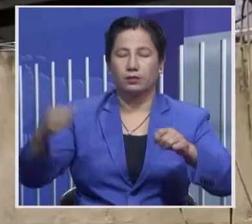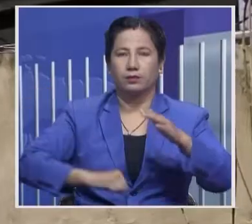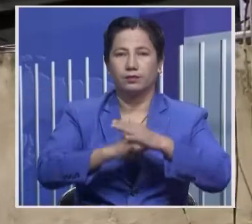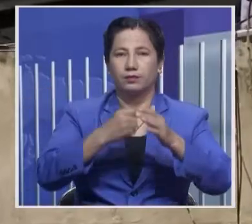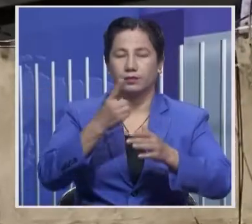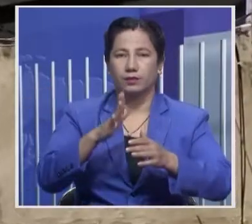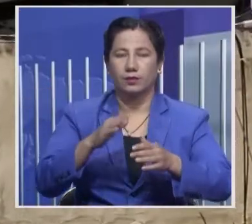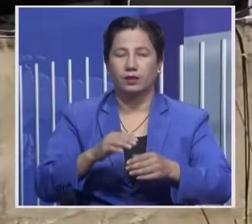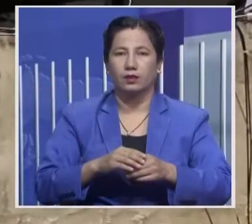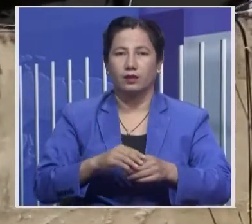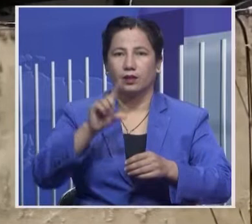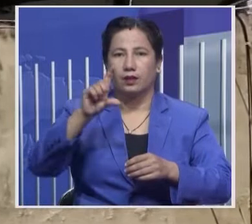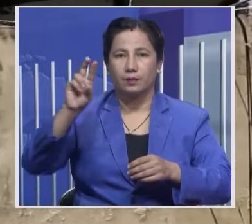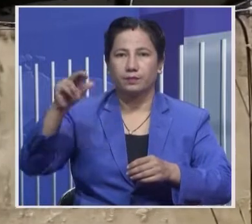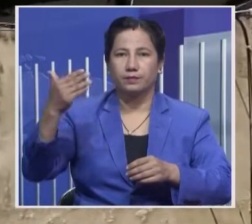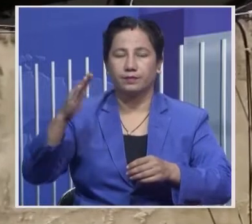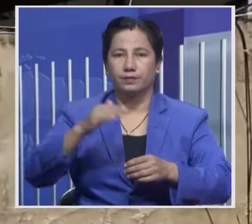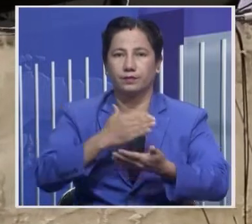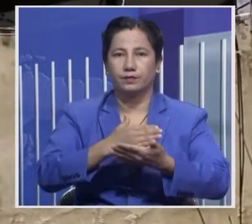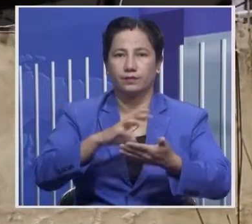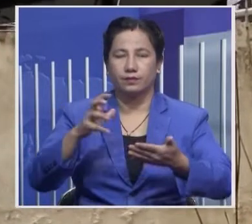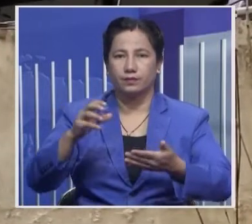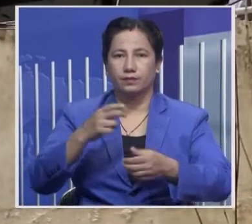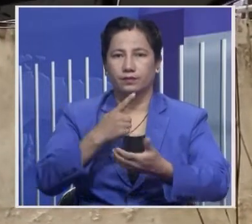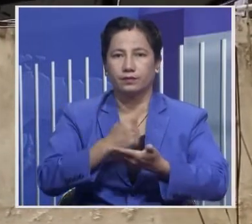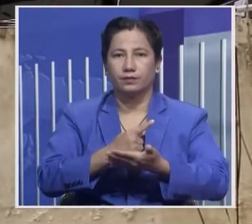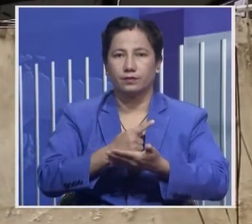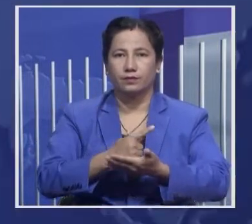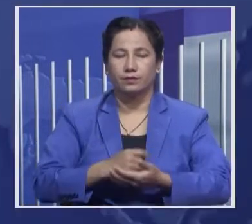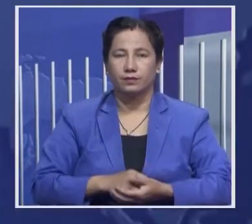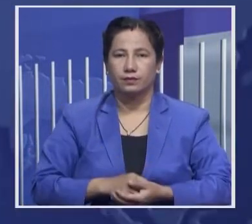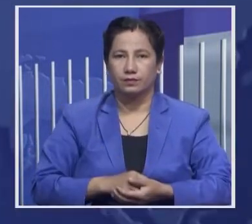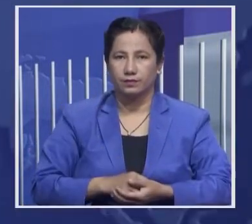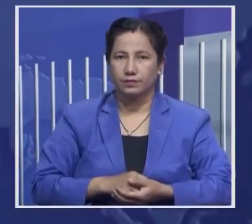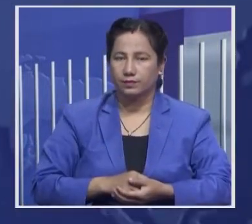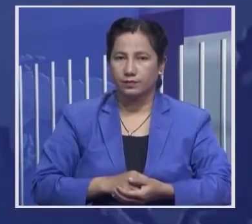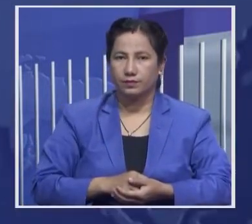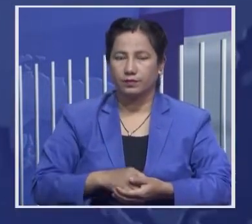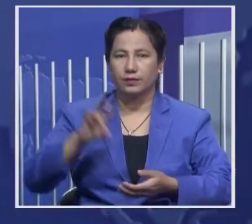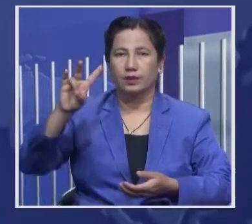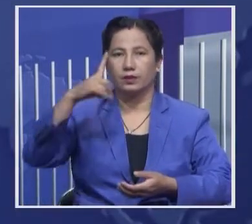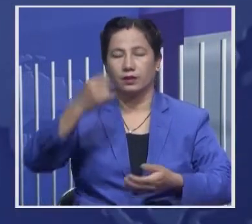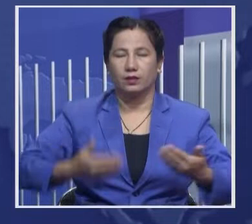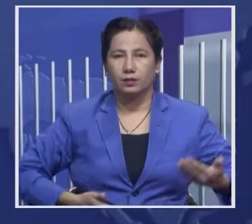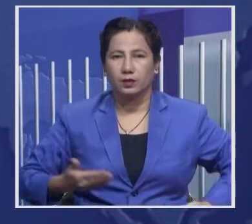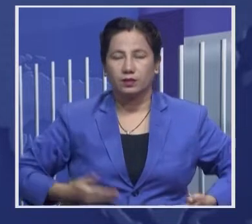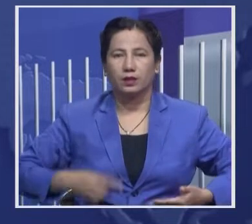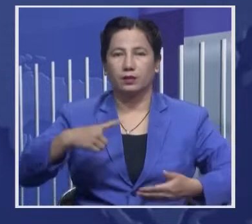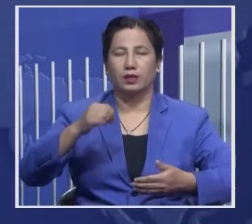भयो। वासुदेव वर्मा, नेपाल टेलिभिजन, लुम्बिनी प्रदेश, कपिलवस्तु। शेयर बजार परिसूचक नेप्से